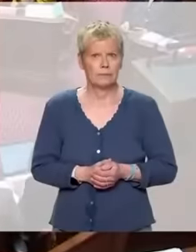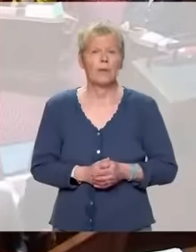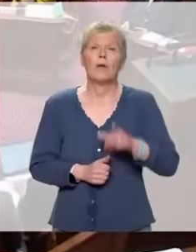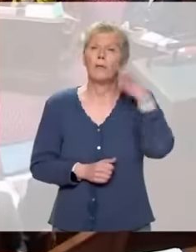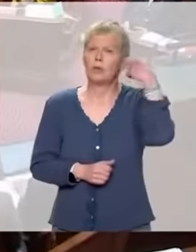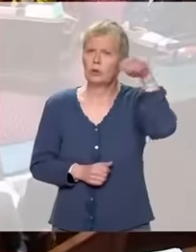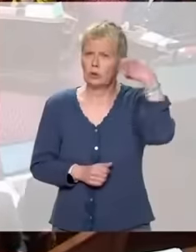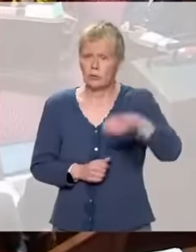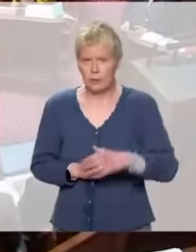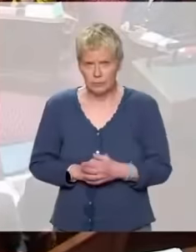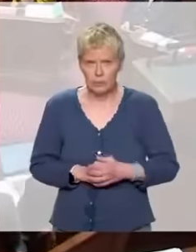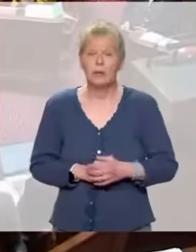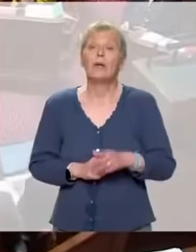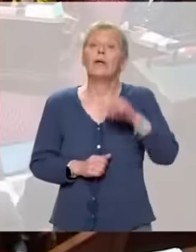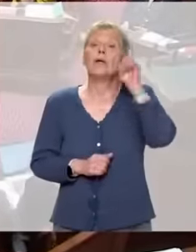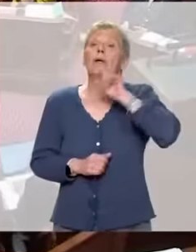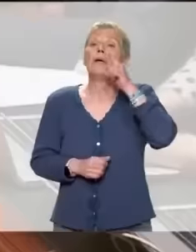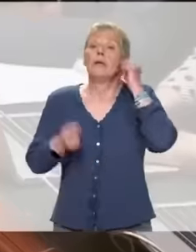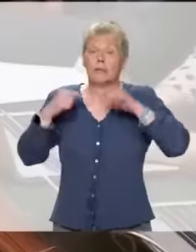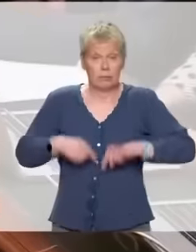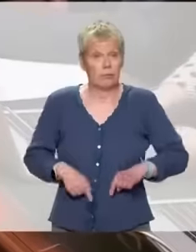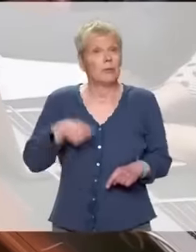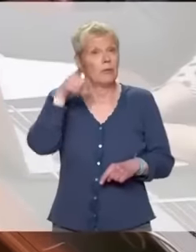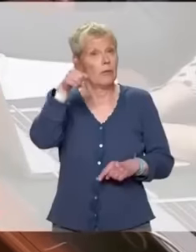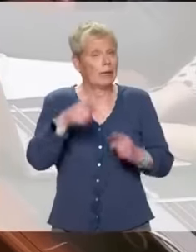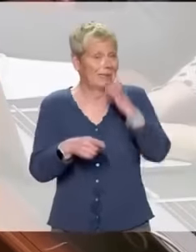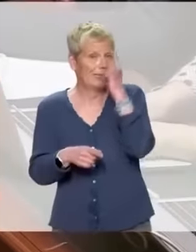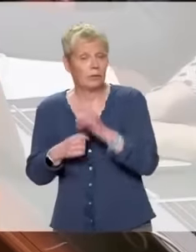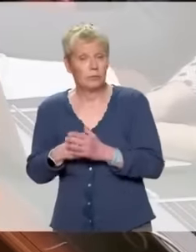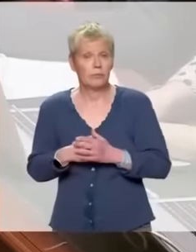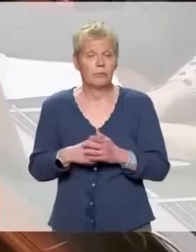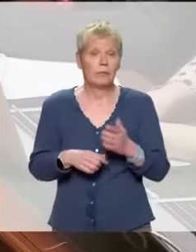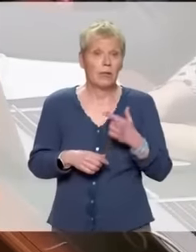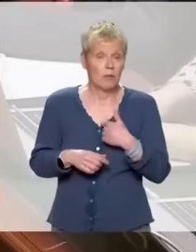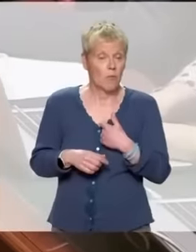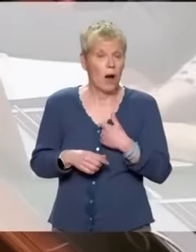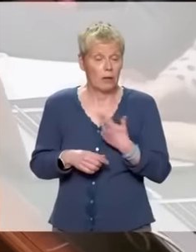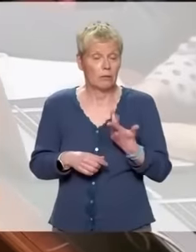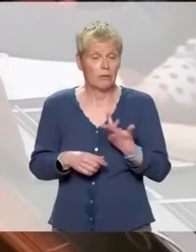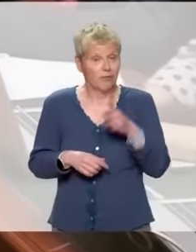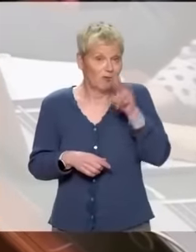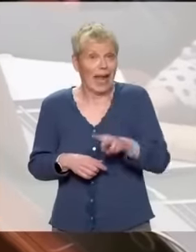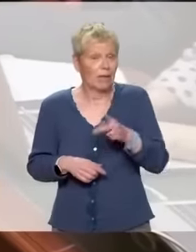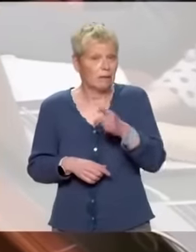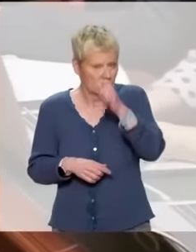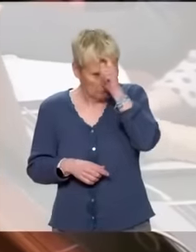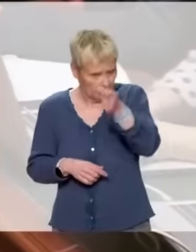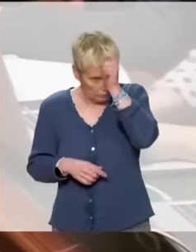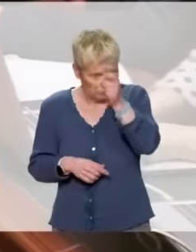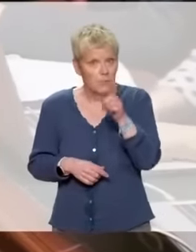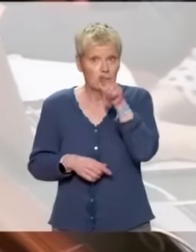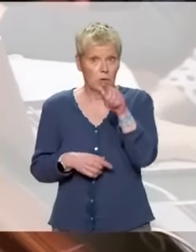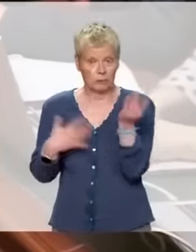Monsieur le président, mesdames et messieurs les sénateurs, madame la sénatrice, je salue la constance et la